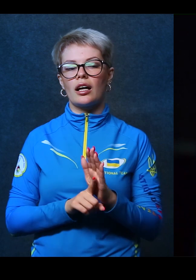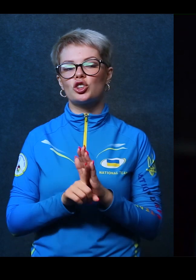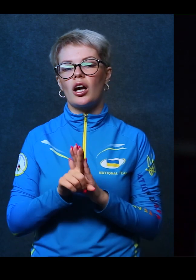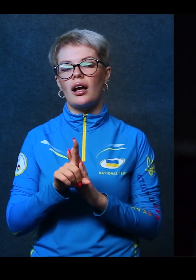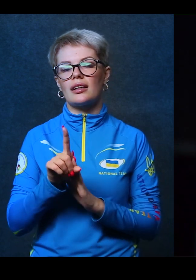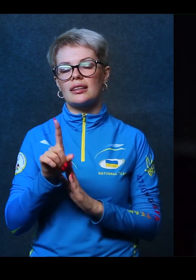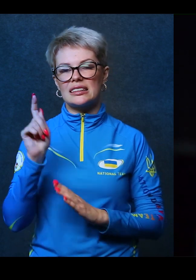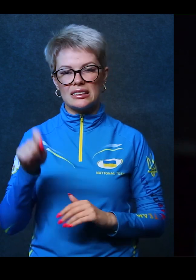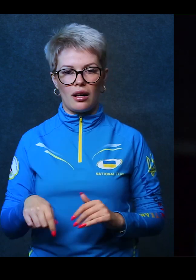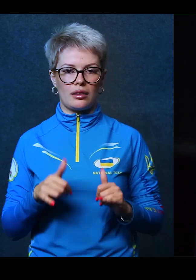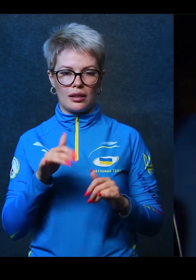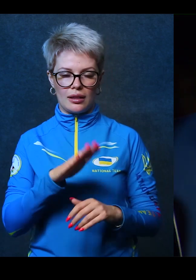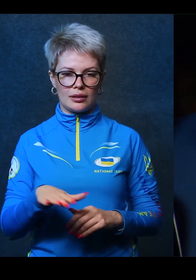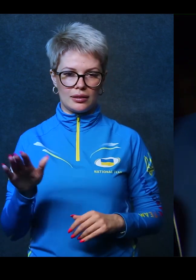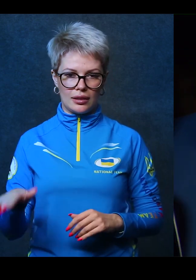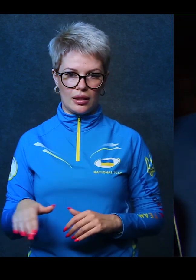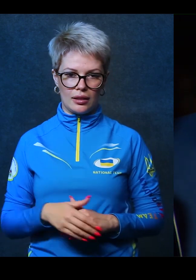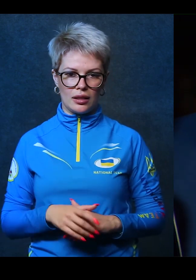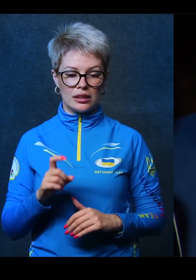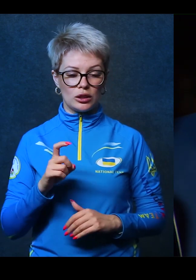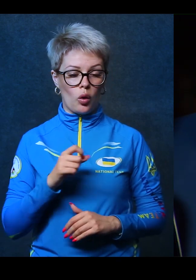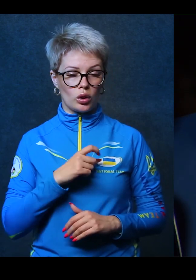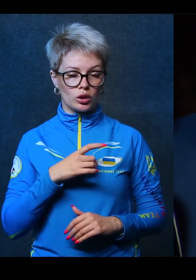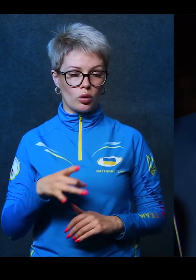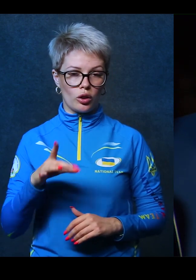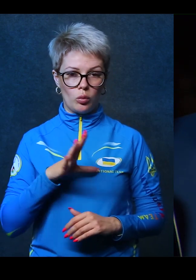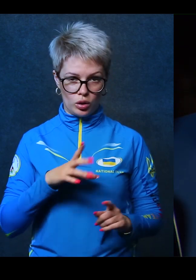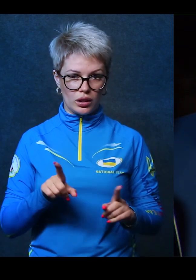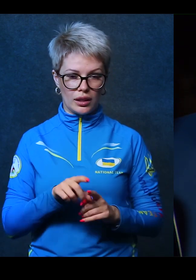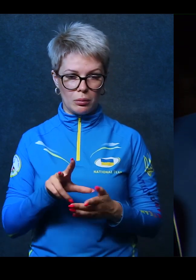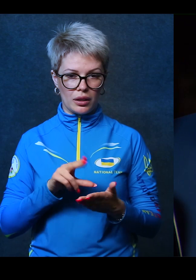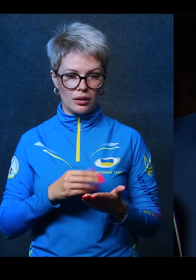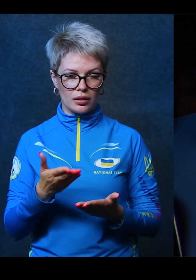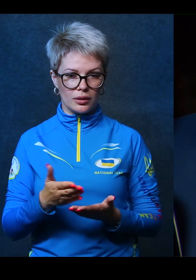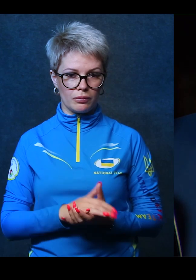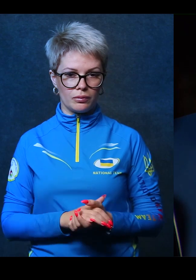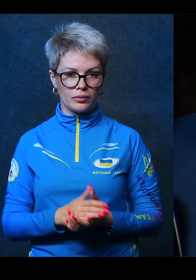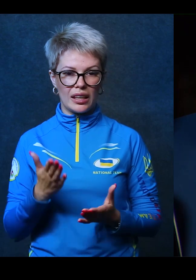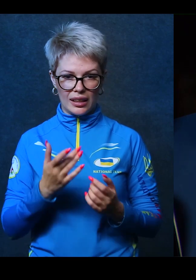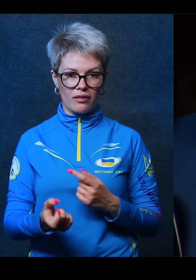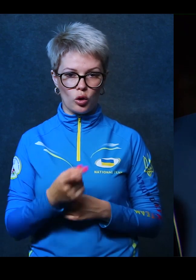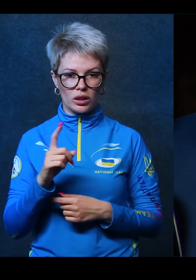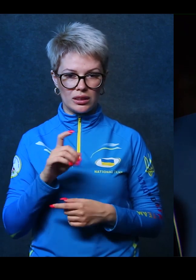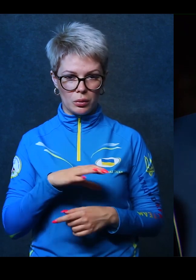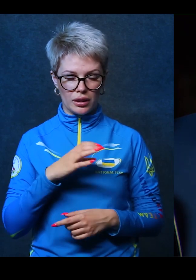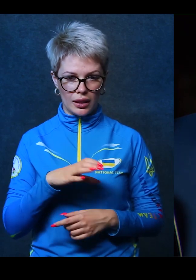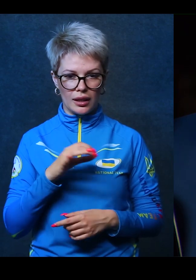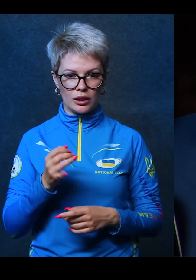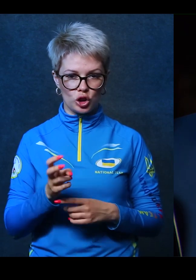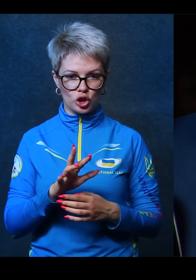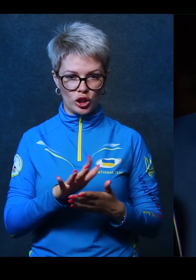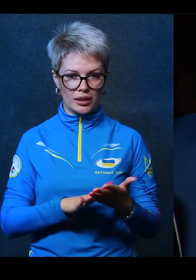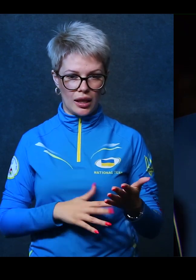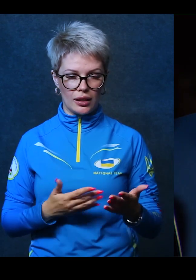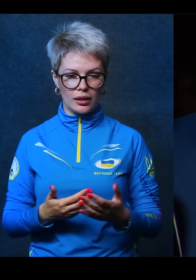начальний такий старт для дітей. З Одеського регіону були такі приклади? Які виходили з спартакіади і йшли й